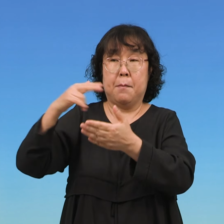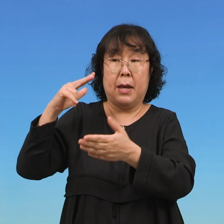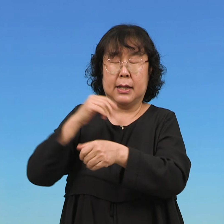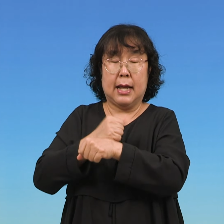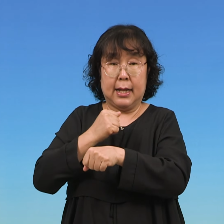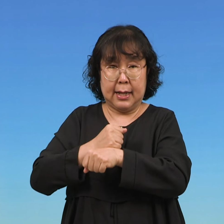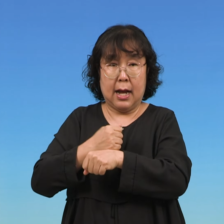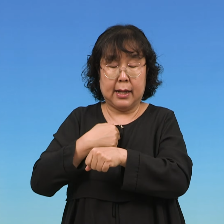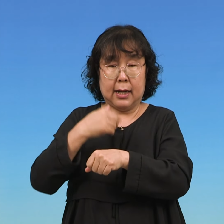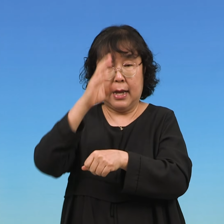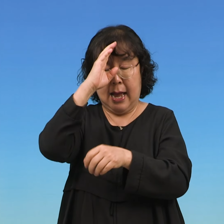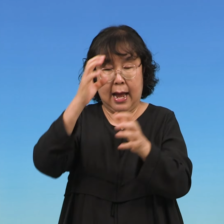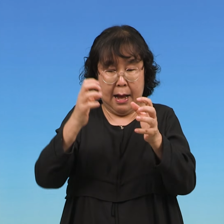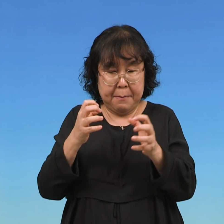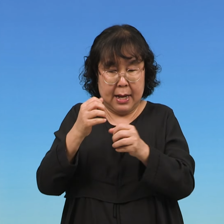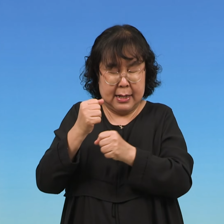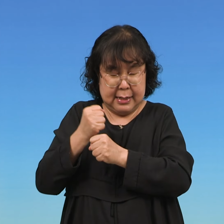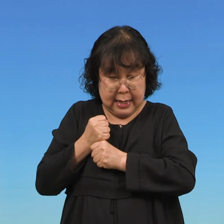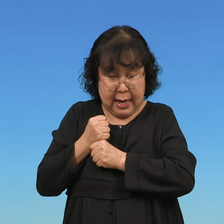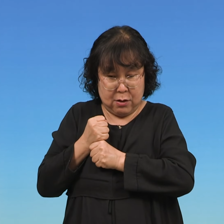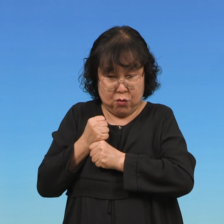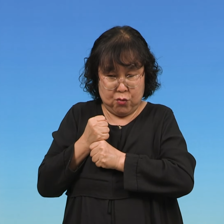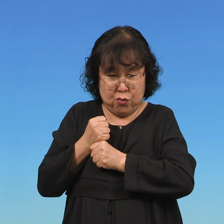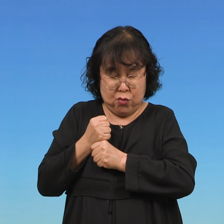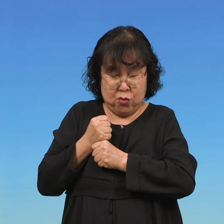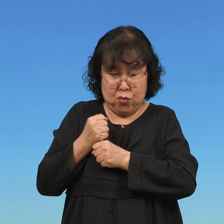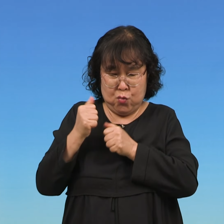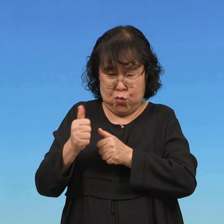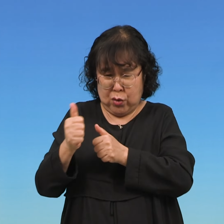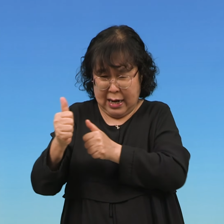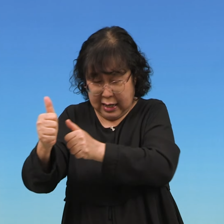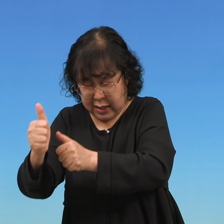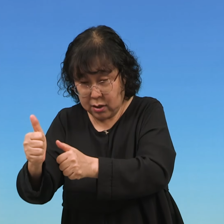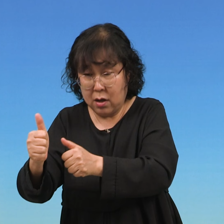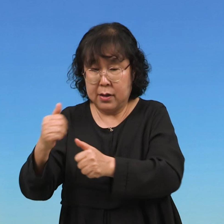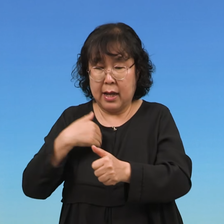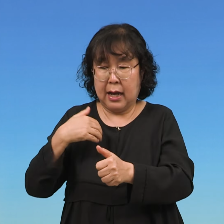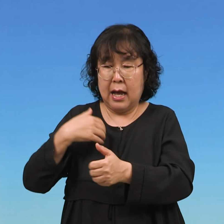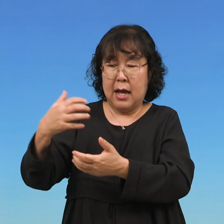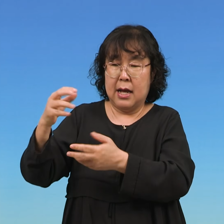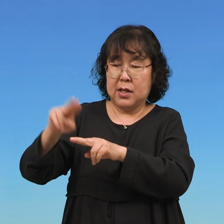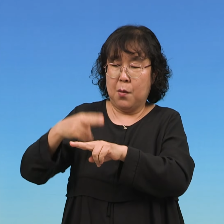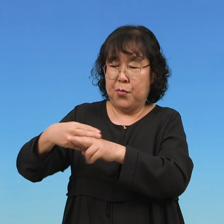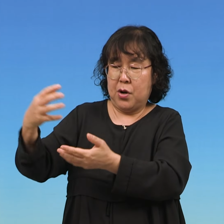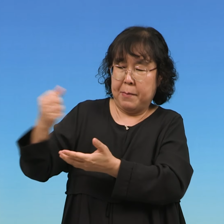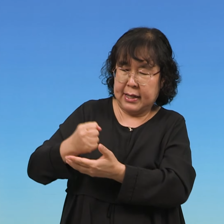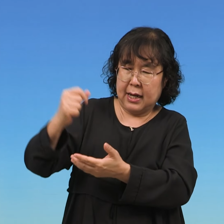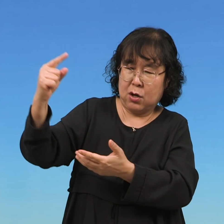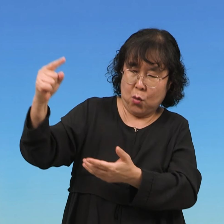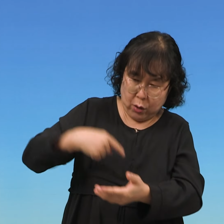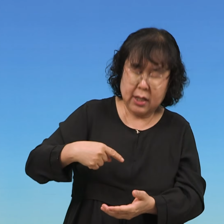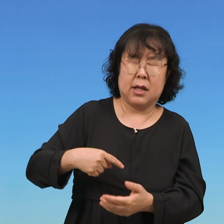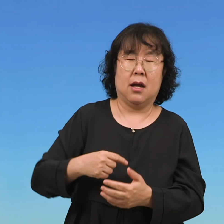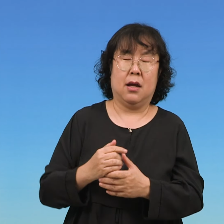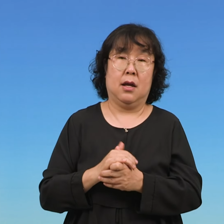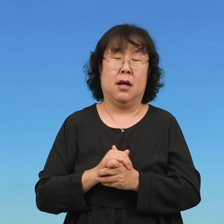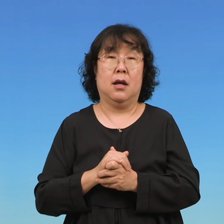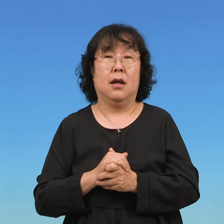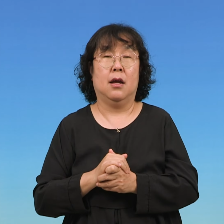두고 맹세하노니 내가 그를 쫓아가서 무엇이든지 그 여기서 받으리라 여러분 사람이요